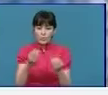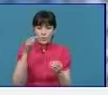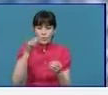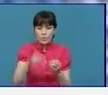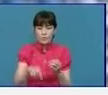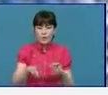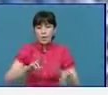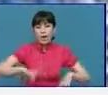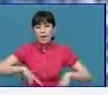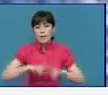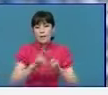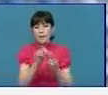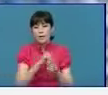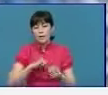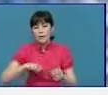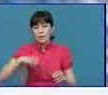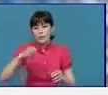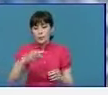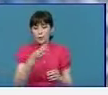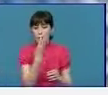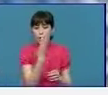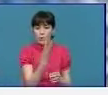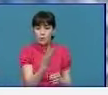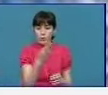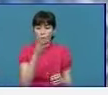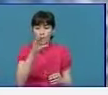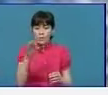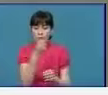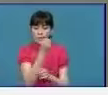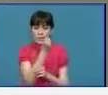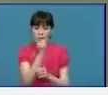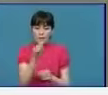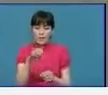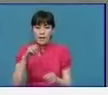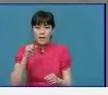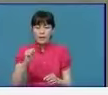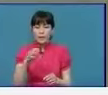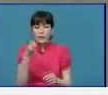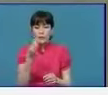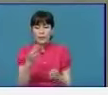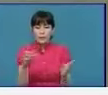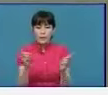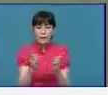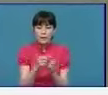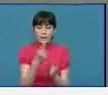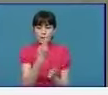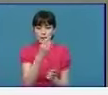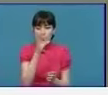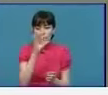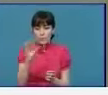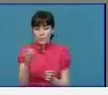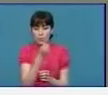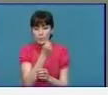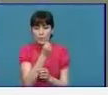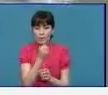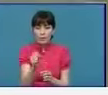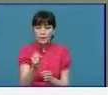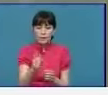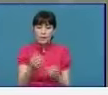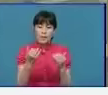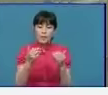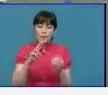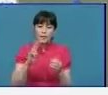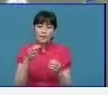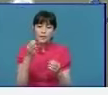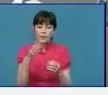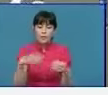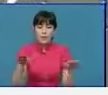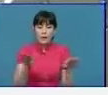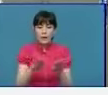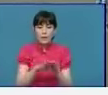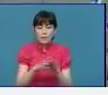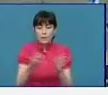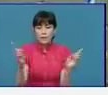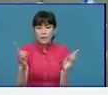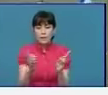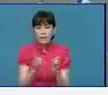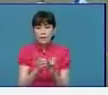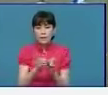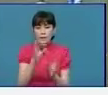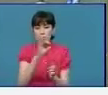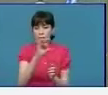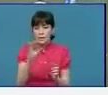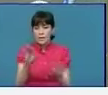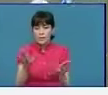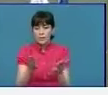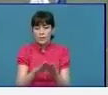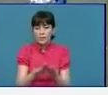өз алаңында тобылды 4-0 есебімен жеңсе, Атырау Шахтерді қабылдап 1-0 есебімен ұтты. Ал Қайсар мен Қайрат арасындағы кездесуде есеп